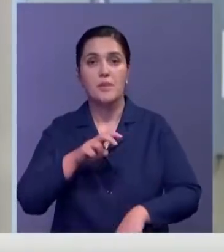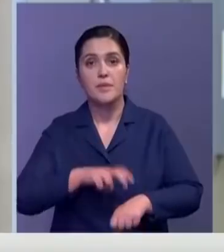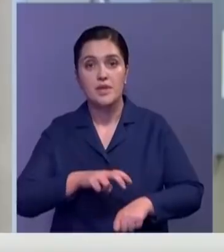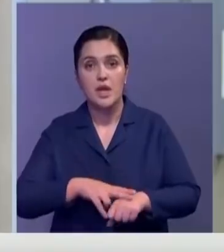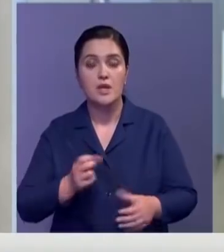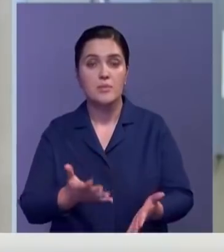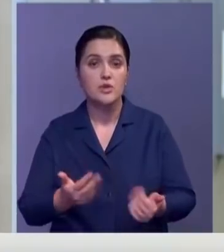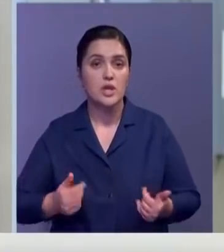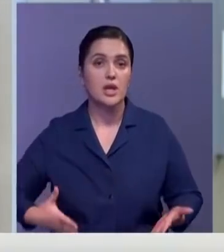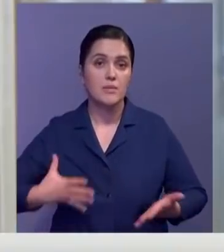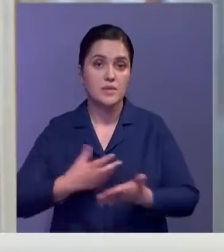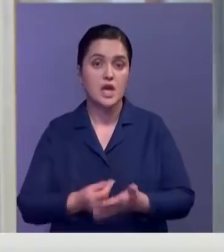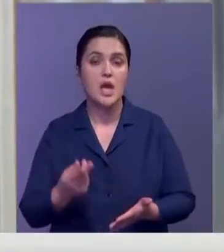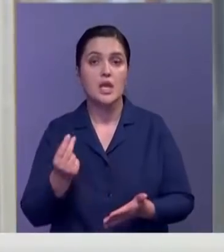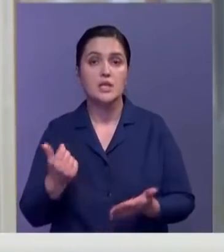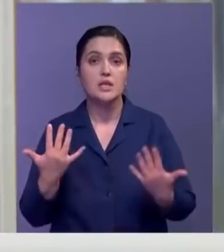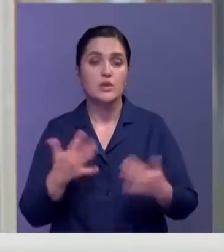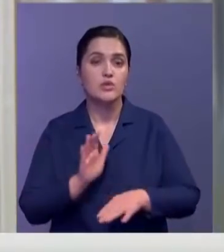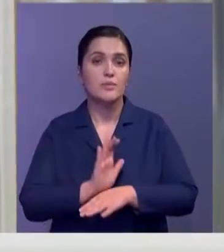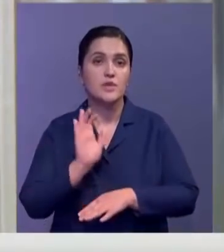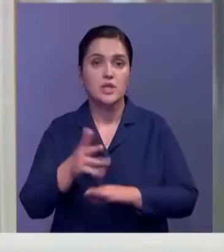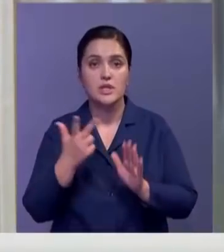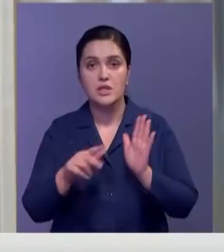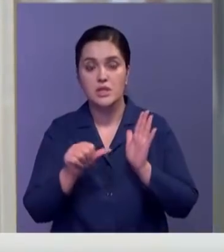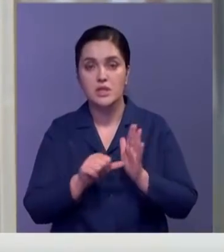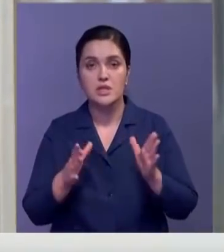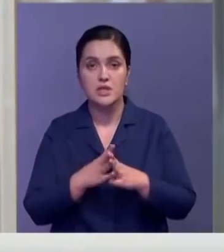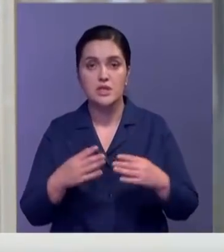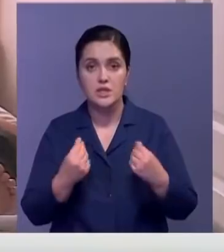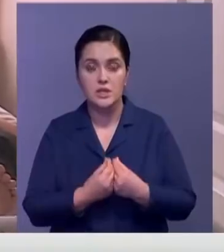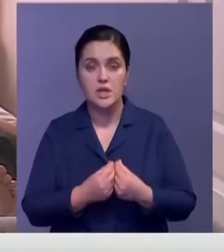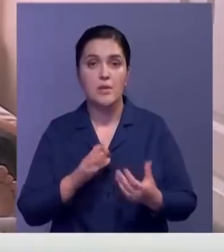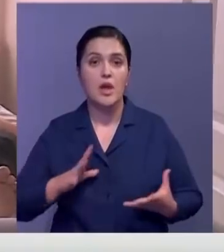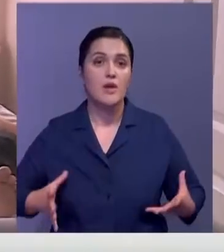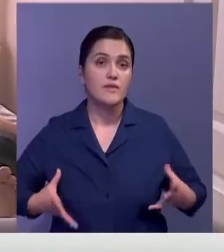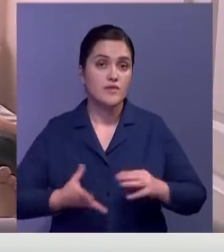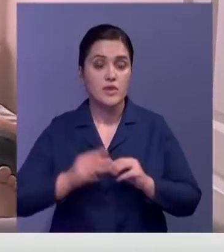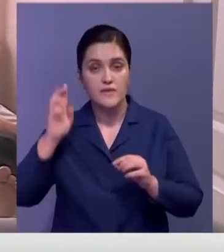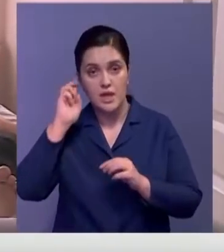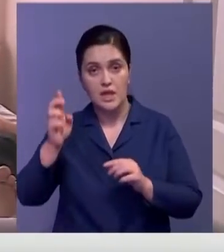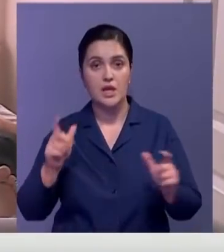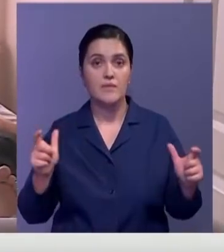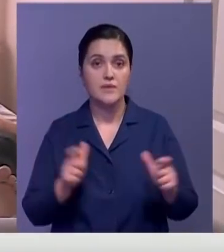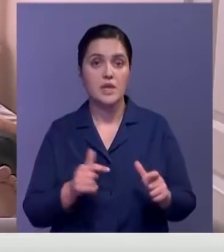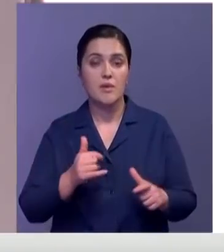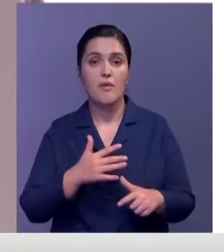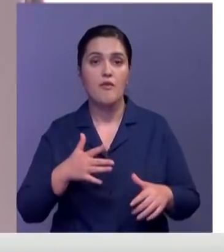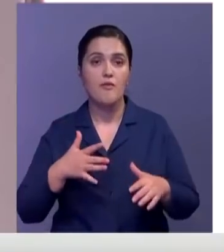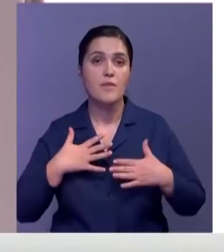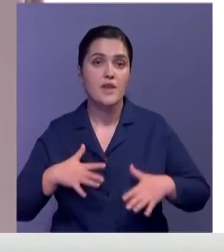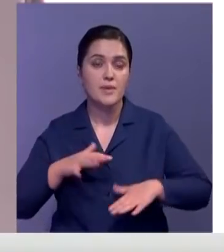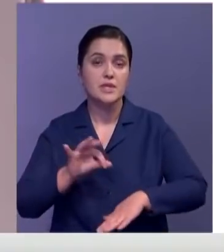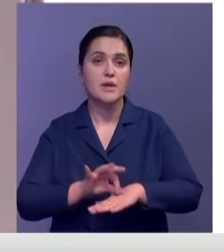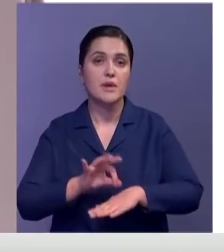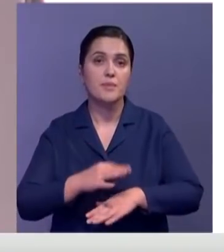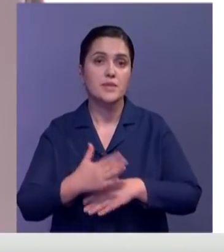погибших медиков на получение компенсаций. Деньги уже перечислили 36 семьям. Всего же в стране коронавирусом и пневмонией